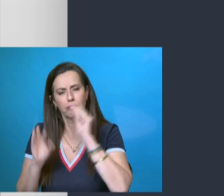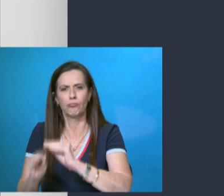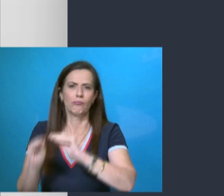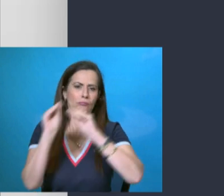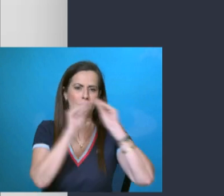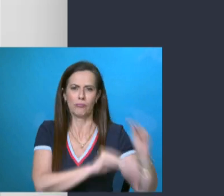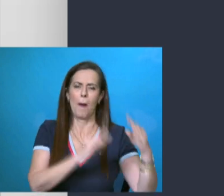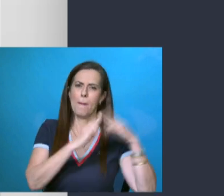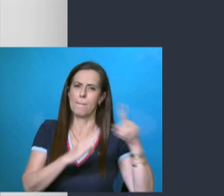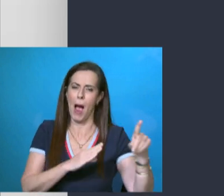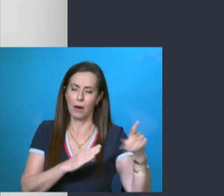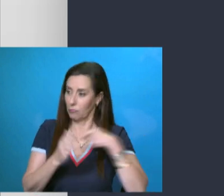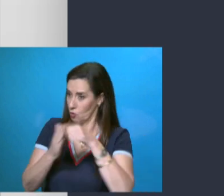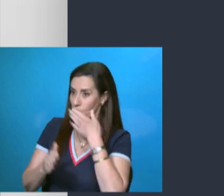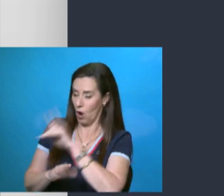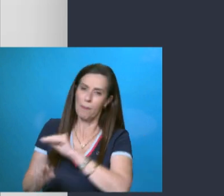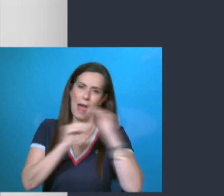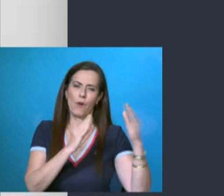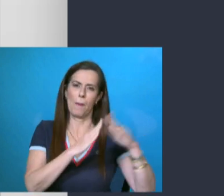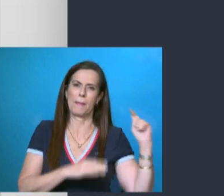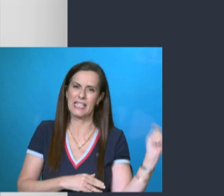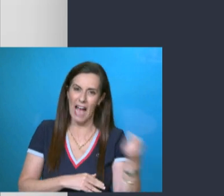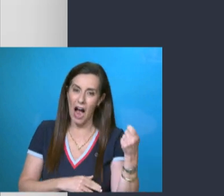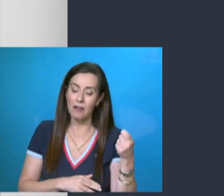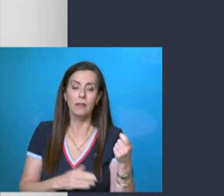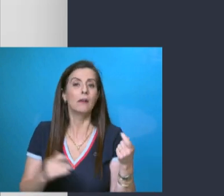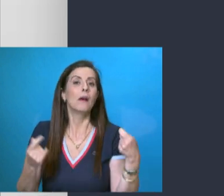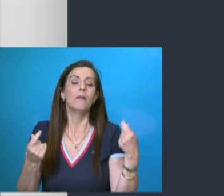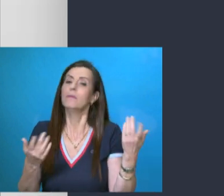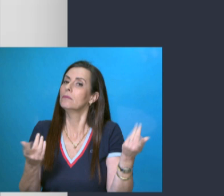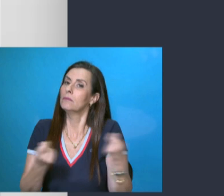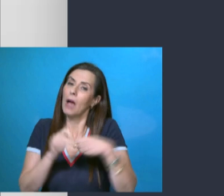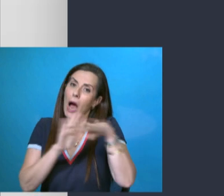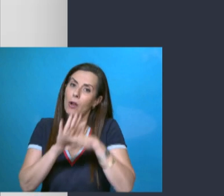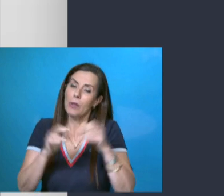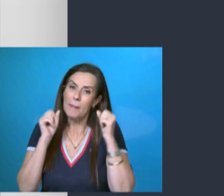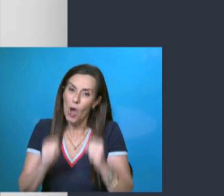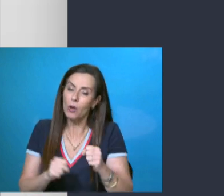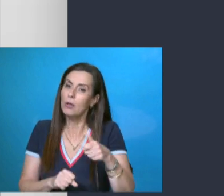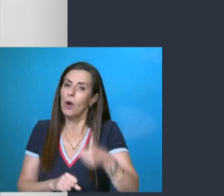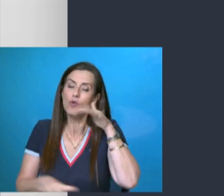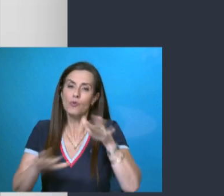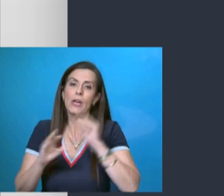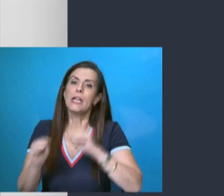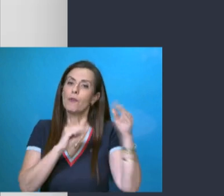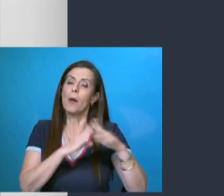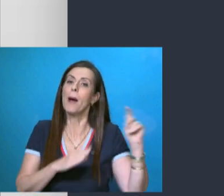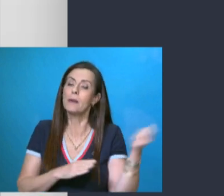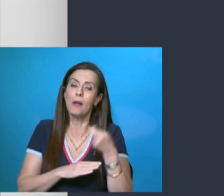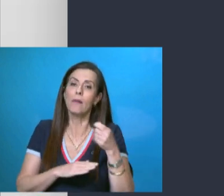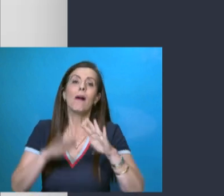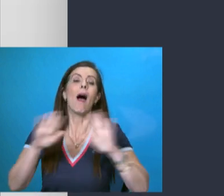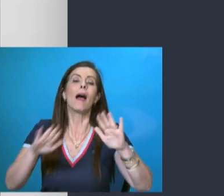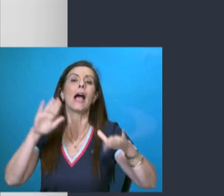להשתכן בזמן השיפוץ במעונו בקיסריה. בהתאם להנחיות גורמי הביטחון, ראש הממשלה יעבור למעון בקיסריה רק